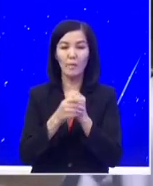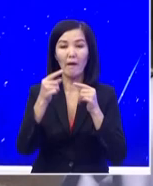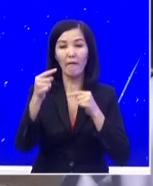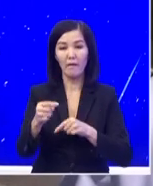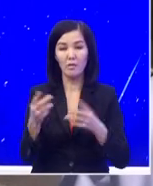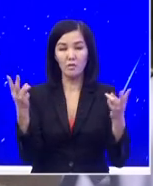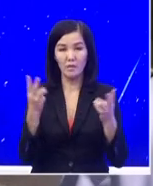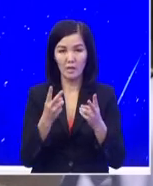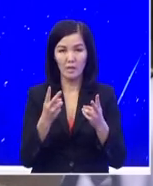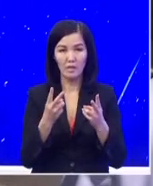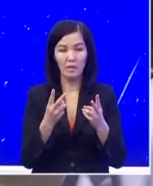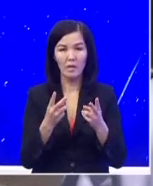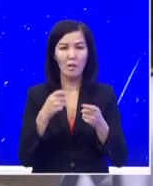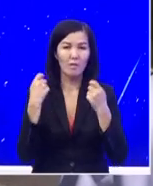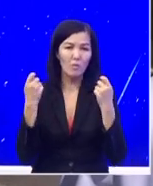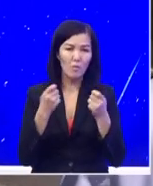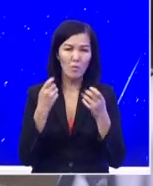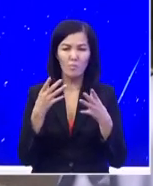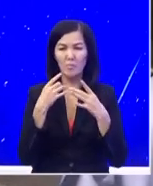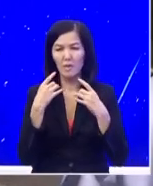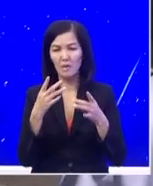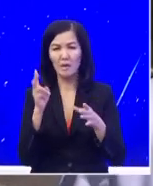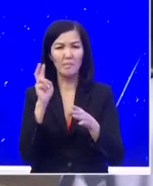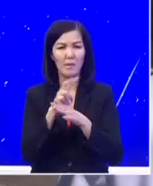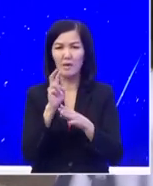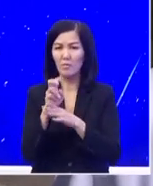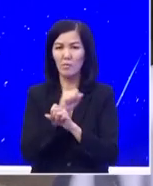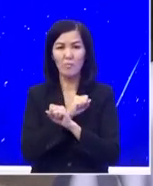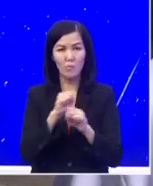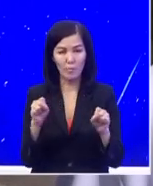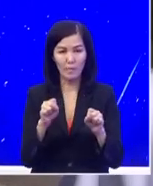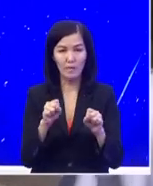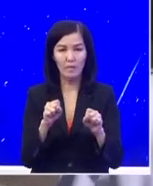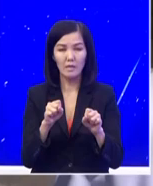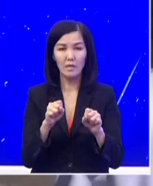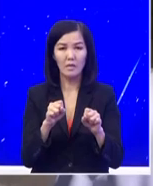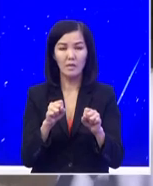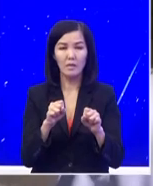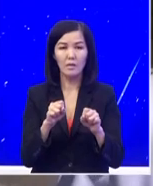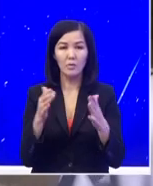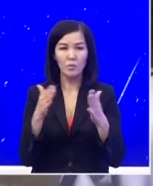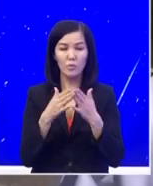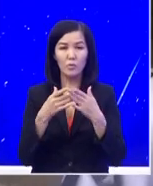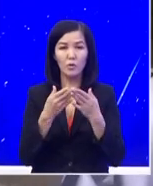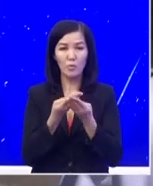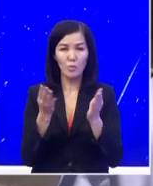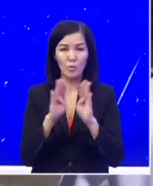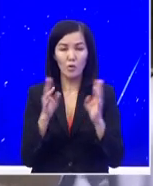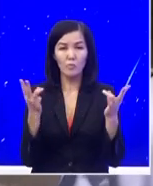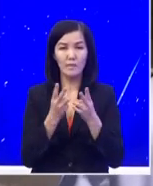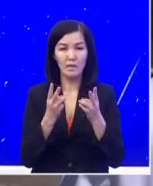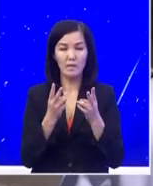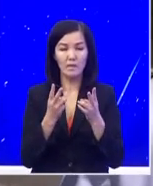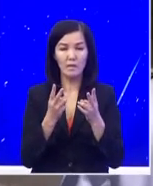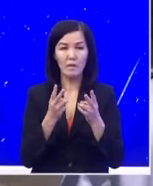арақашықтықты сақтап, сонан кейін той томалақ, өлген жетімдерге бармай, көбірек өздерімізді өзіміз сақтай білсек, сонда біз